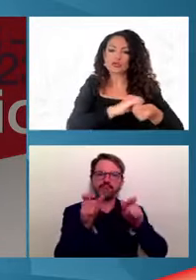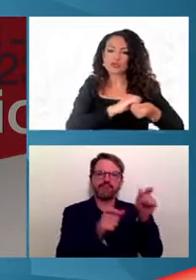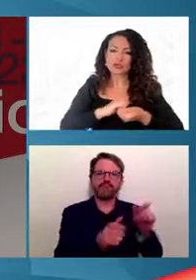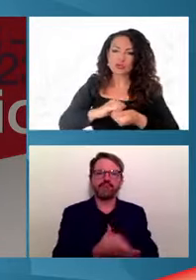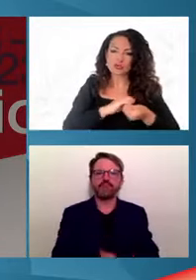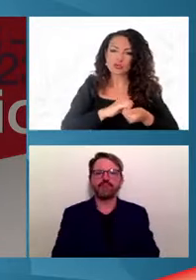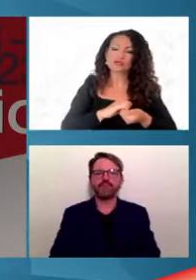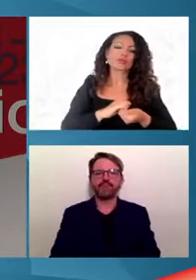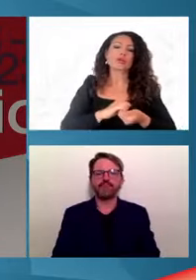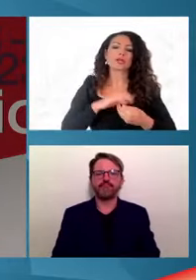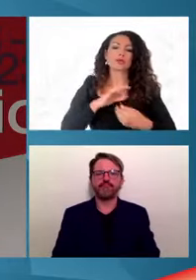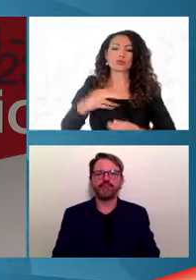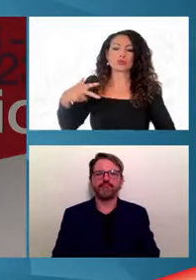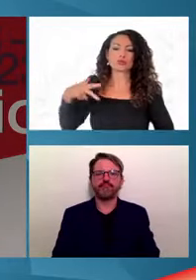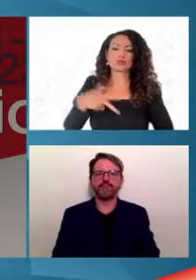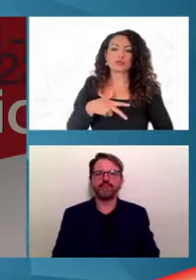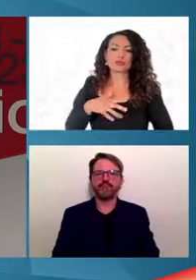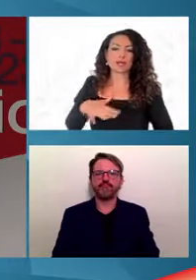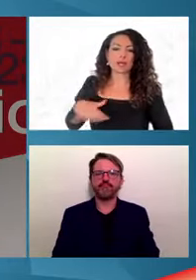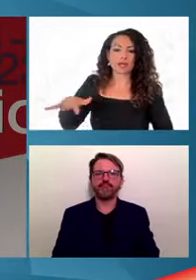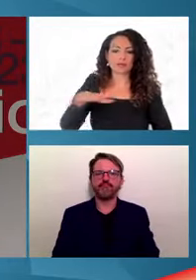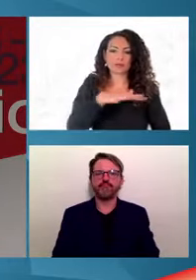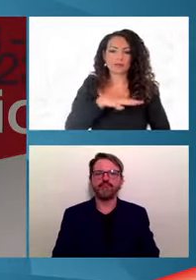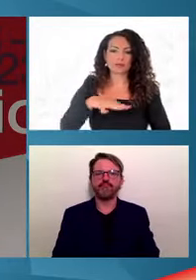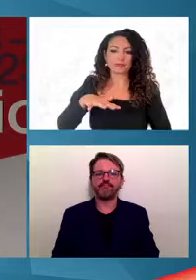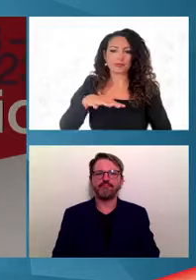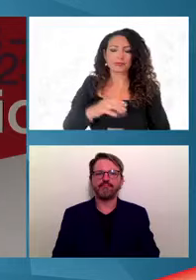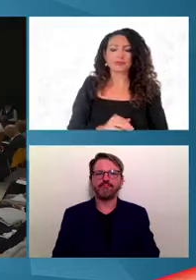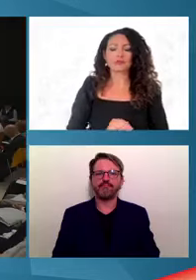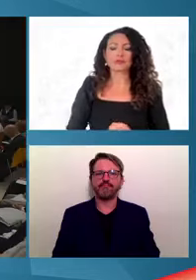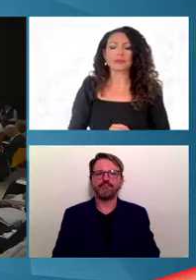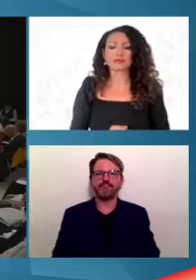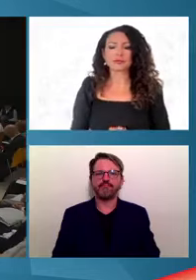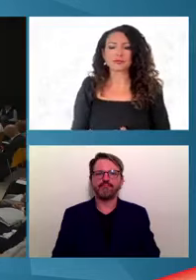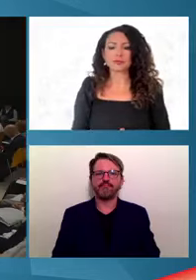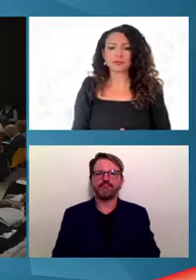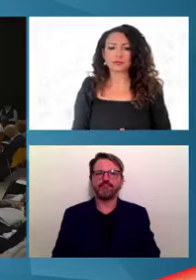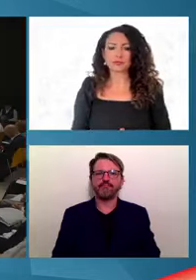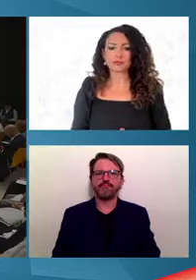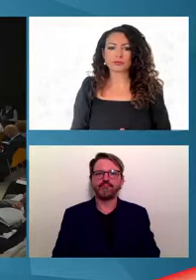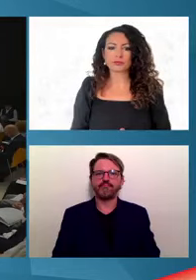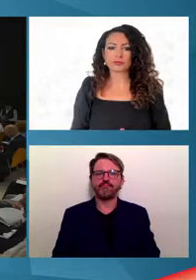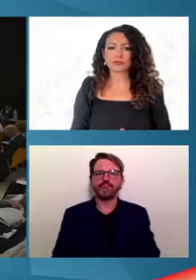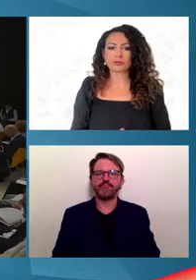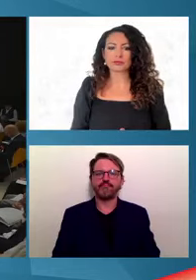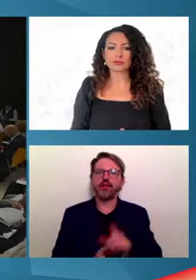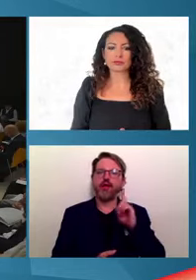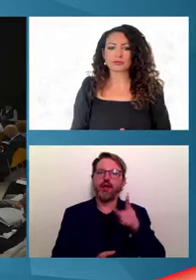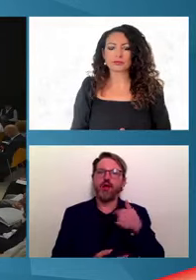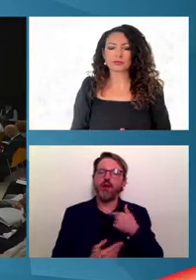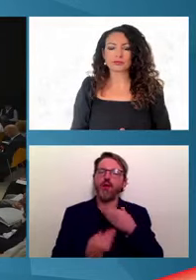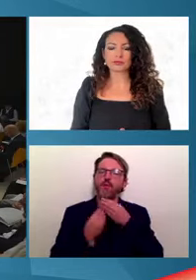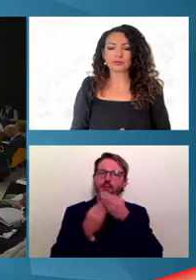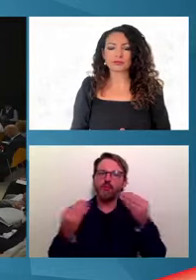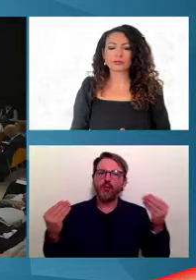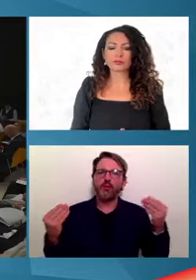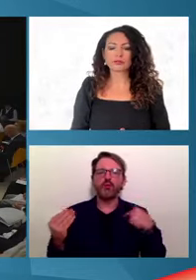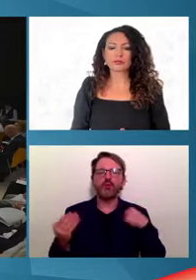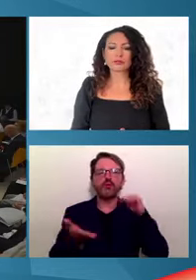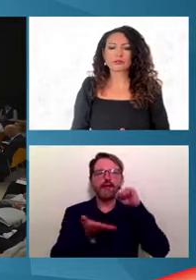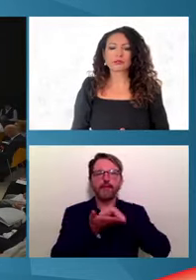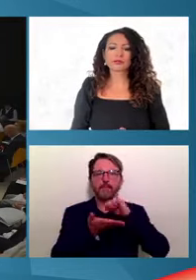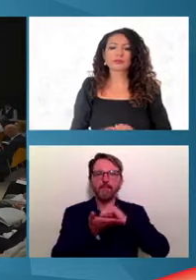cordiale benvenuto anche ai colleghi della stampa und ein Willkommen geht auch an all jene, die